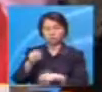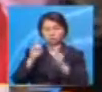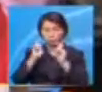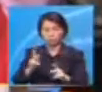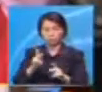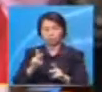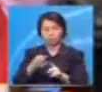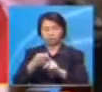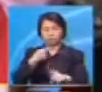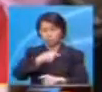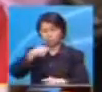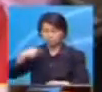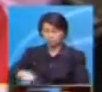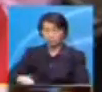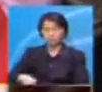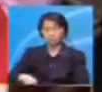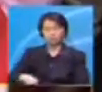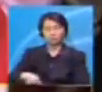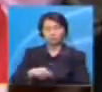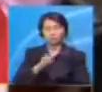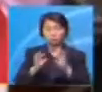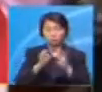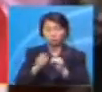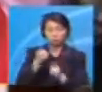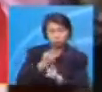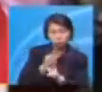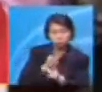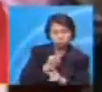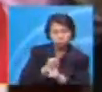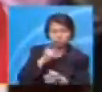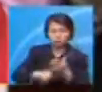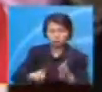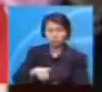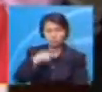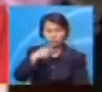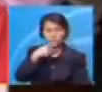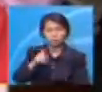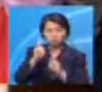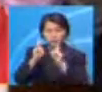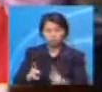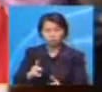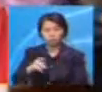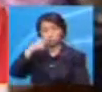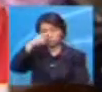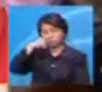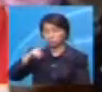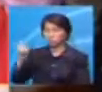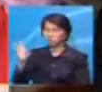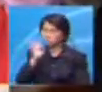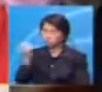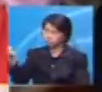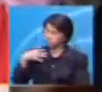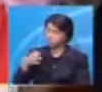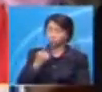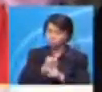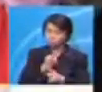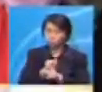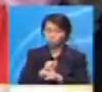berkuasa negeri China Jika benar apa yang dinyatakan oleh pihak berkuasa Thailand ini